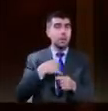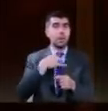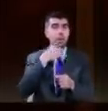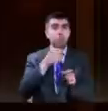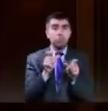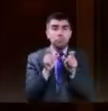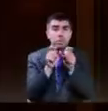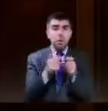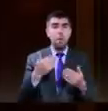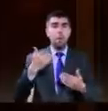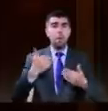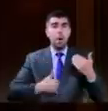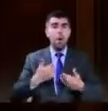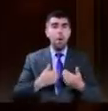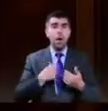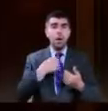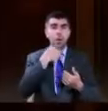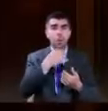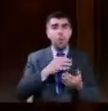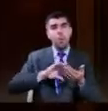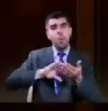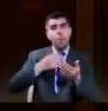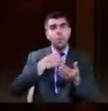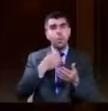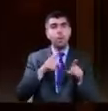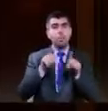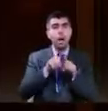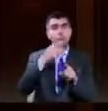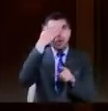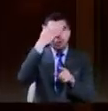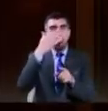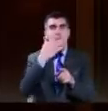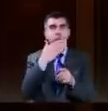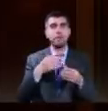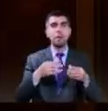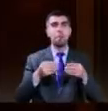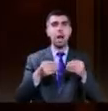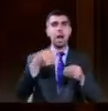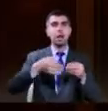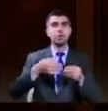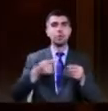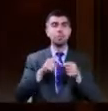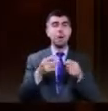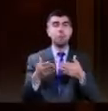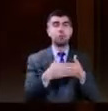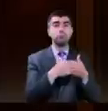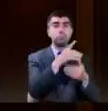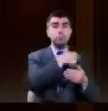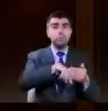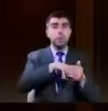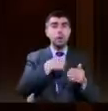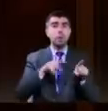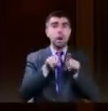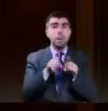الجسيمة التي يعاني منها الأشخاص المصابين بالأمراض النفسية، نزلاء ضريح بويا عمر تم إعداد مبادرة طبية وإنسانية وأطلق عليها اسم كرامات تهدف